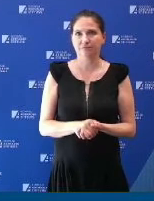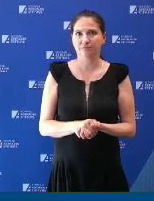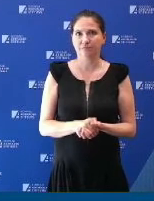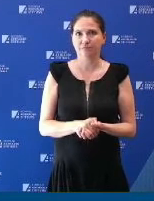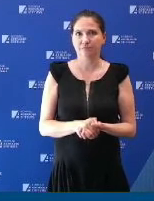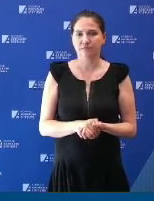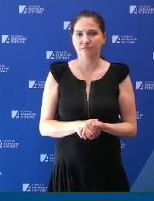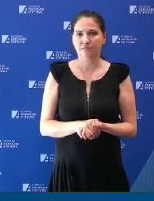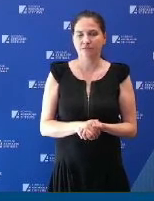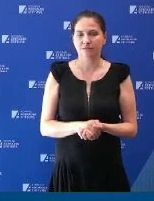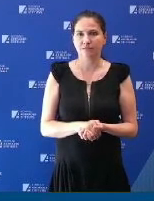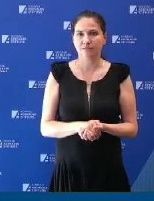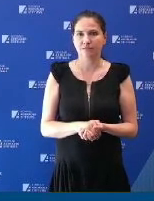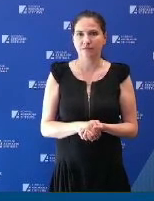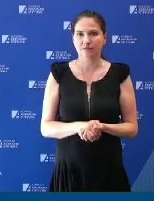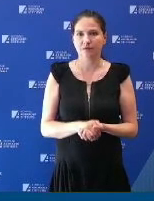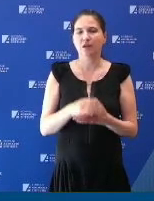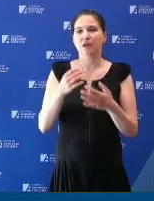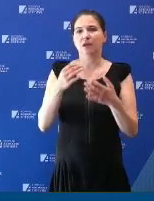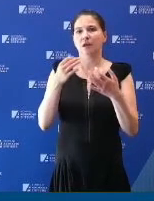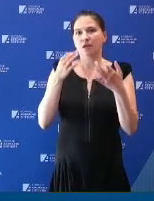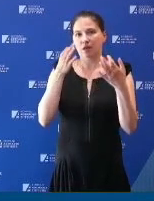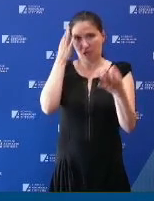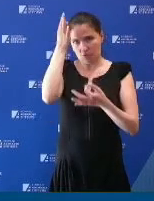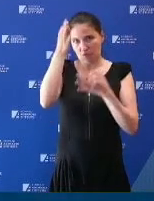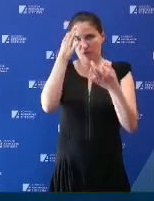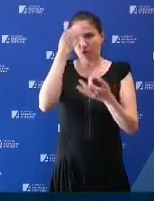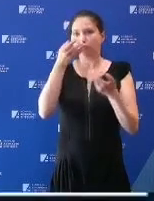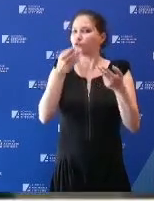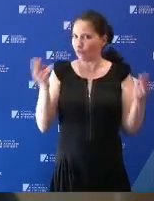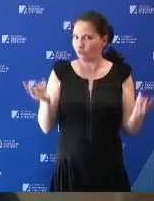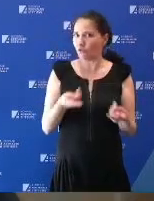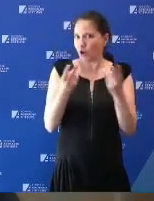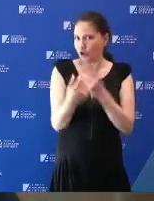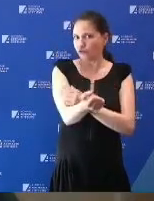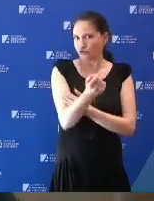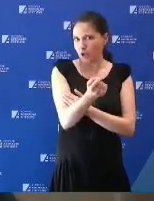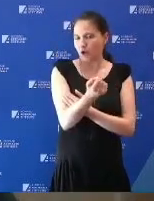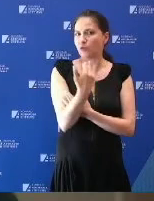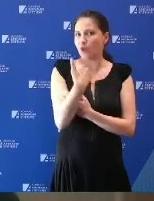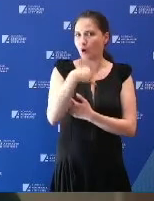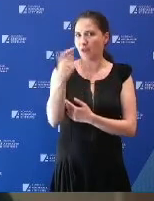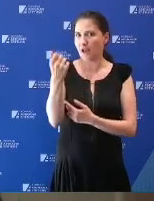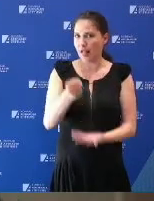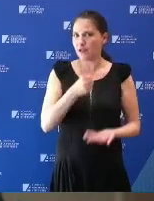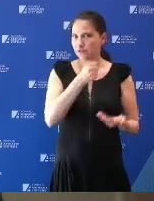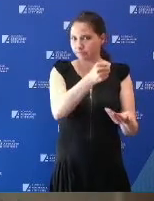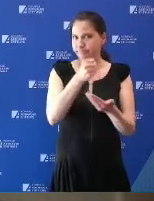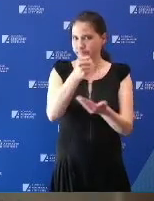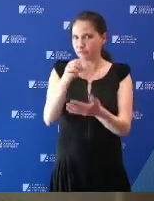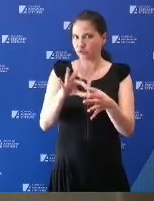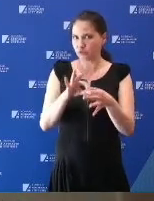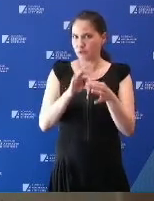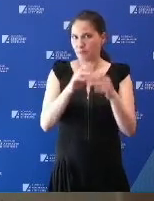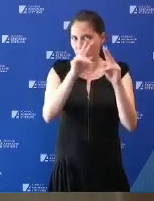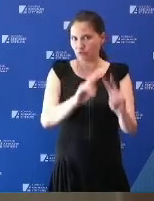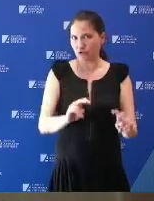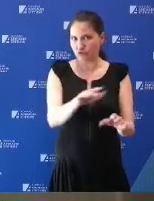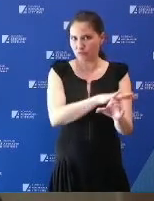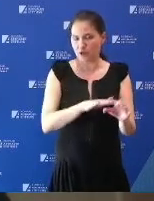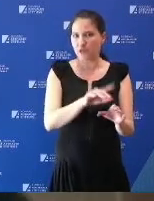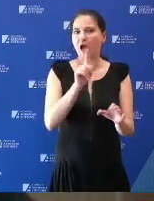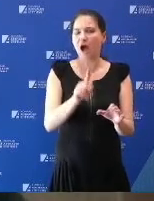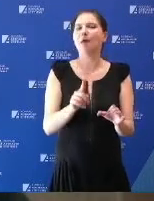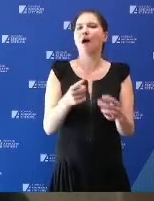Es ist auf jeden Fall gut, dass wir Innovationen so stark fördern und dass wir immer mehr Gelder auch in Forschung investieren. Aber es gibt trotzdem noch Bereiche, wo wir noch